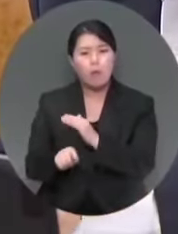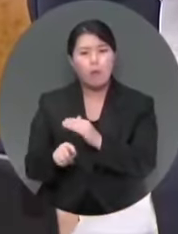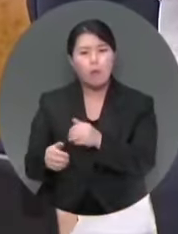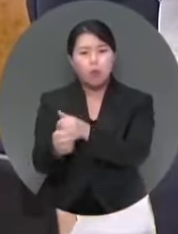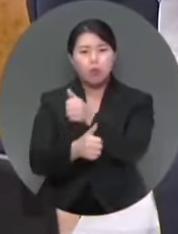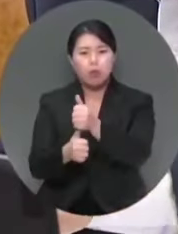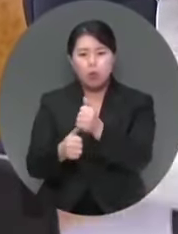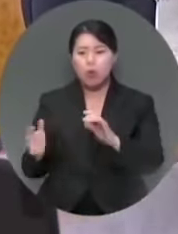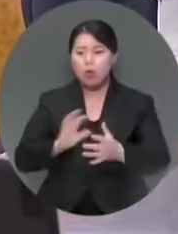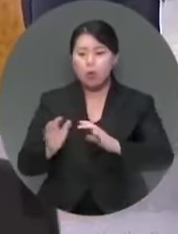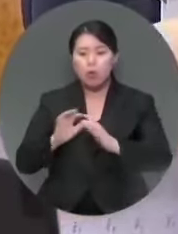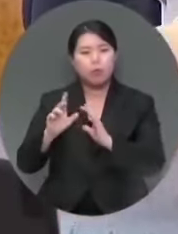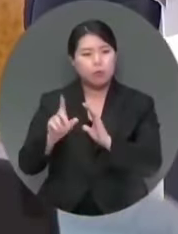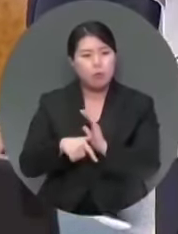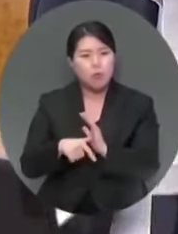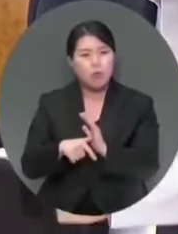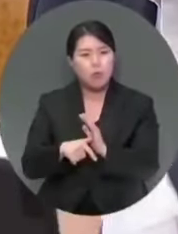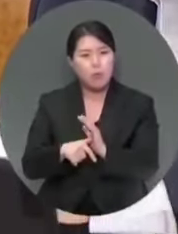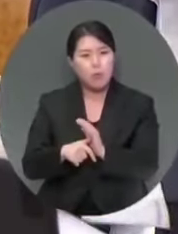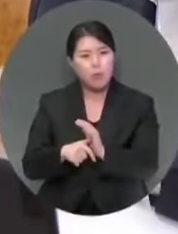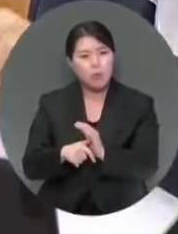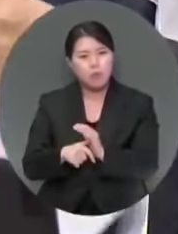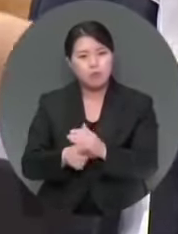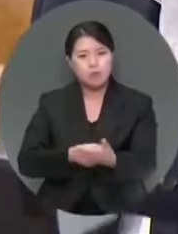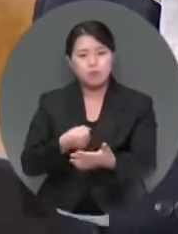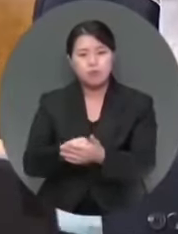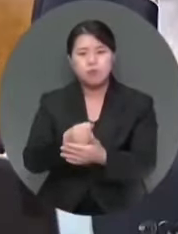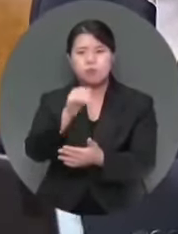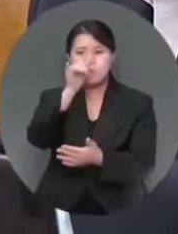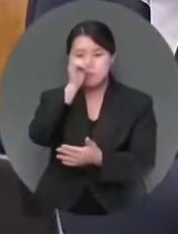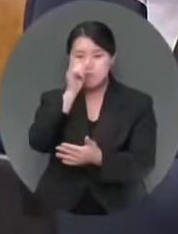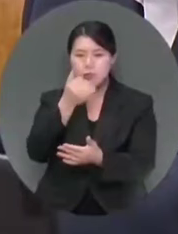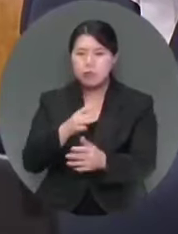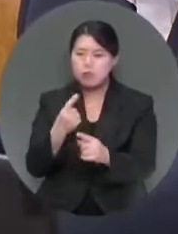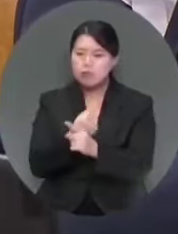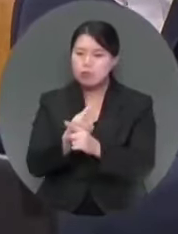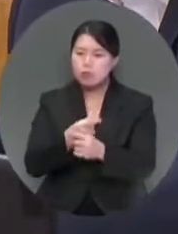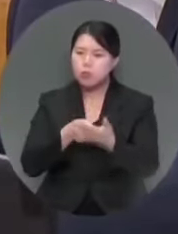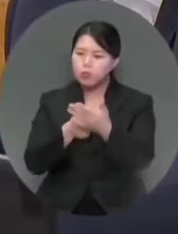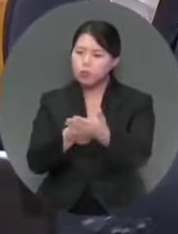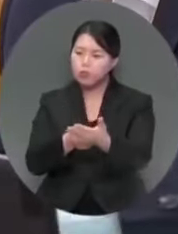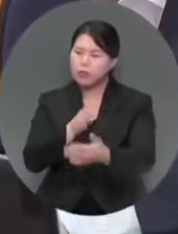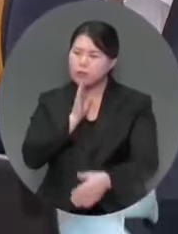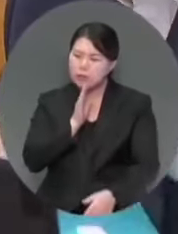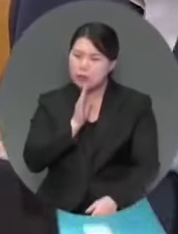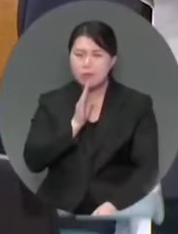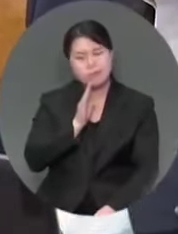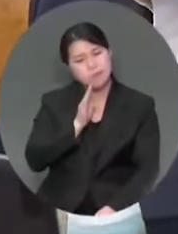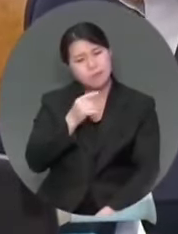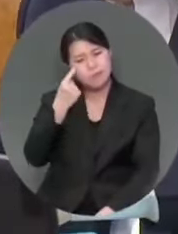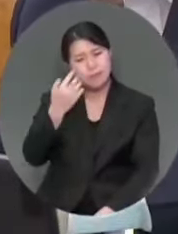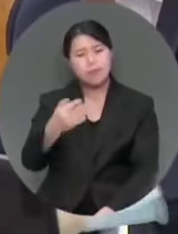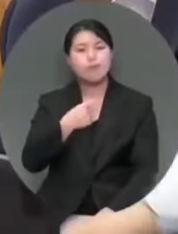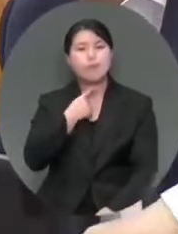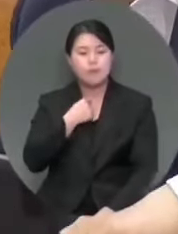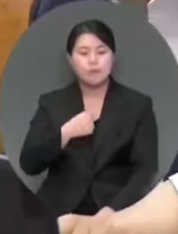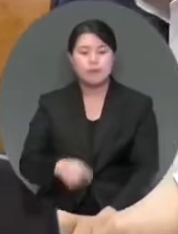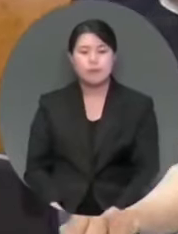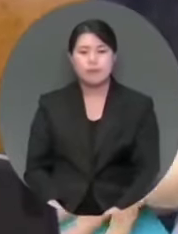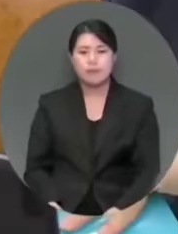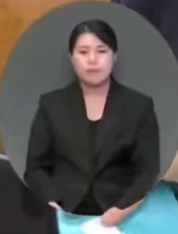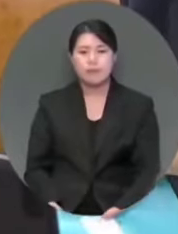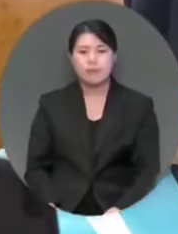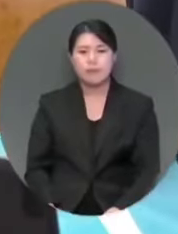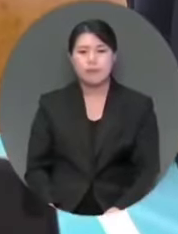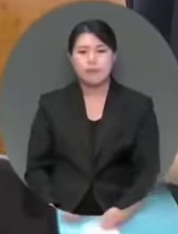감사위원 간담회에서 뭐 의결된 사항이라고 수정을 요구하는 게 적정하냐라는 질문을 한 적이 있었죠. 예.